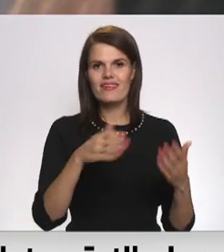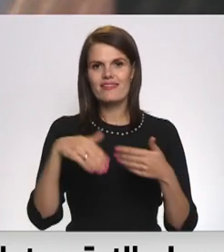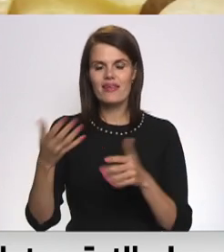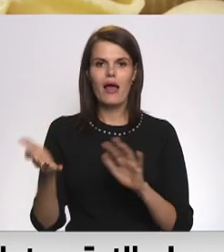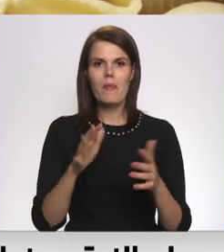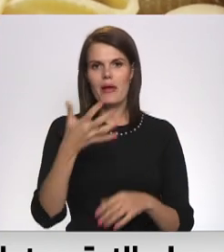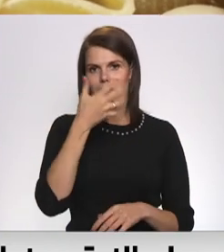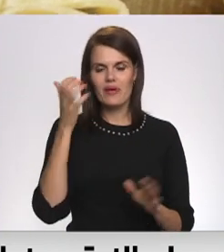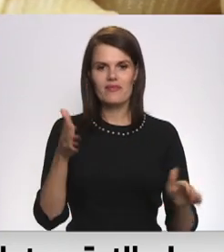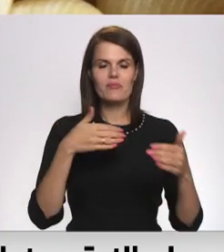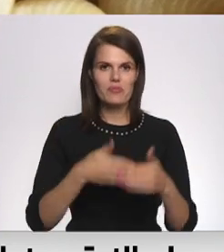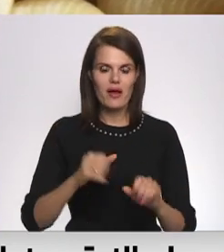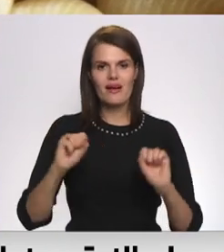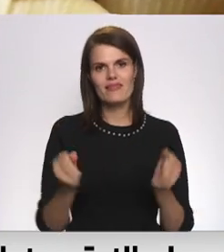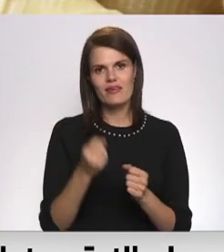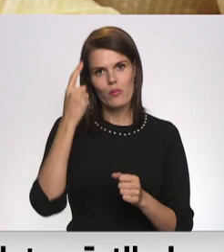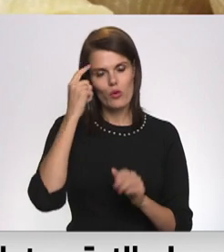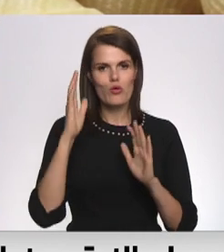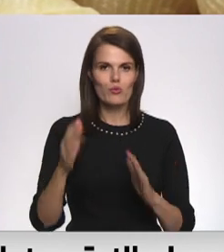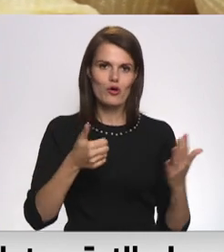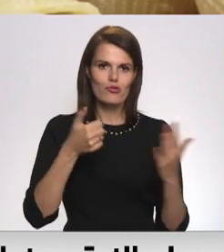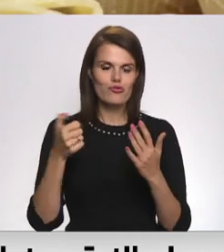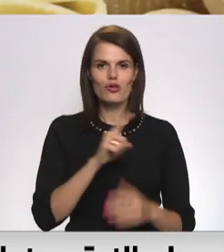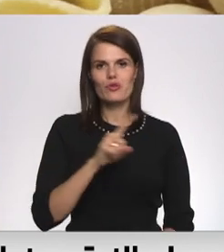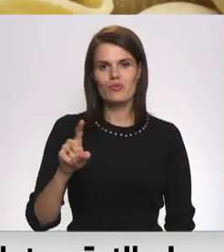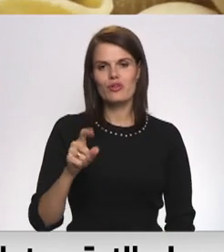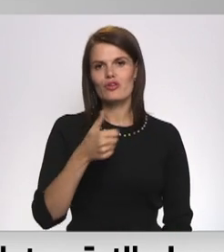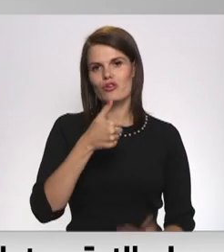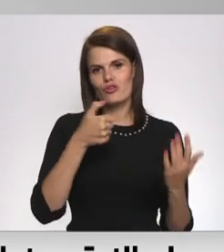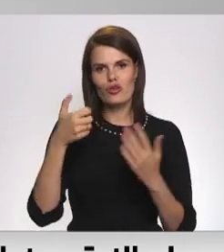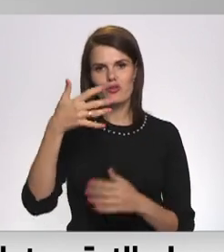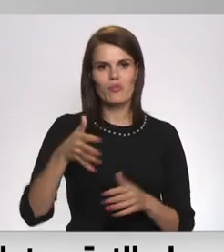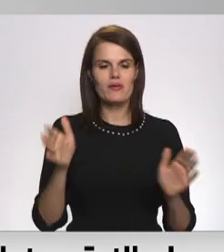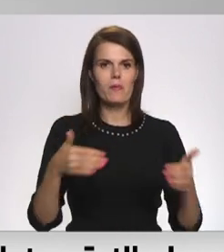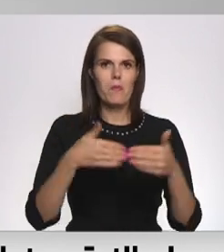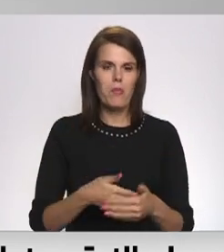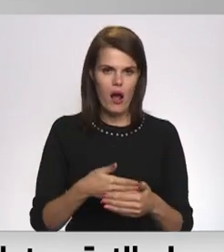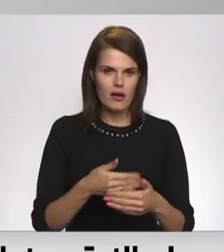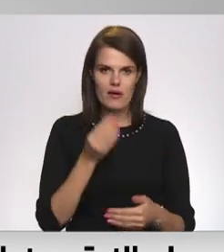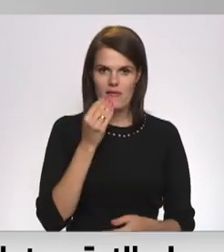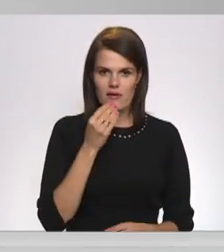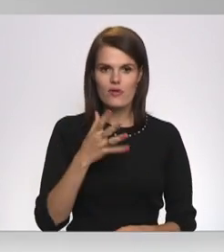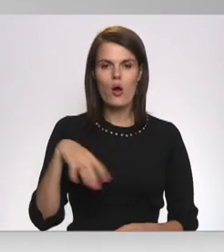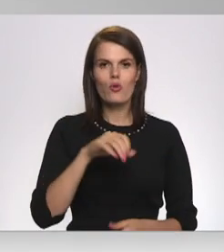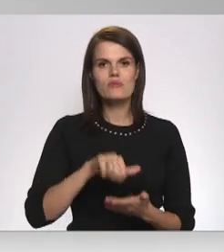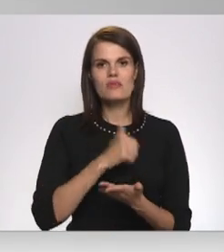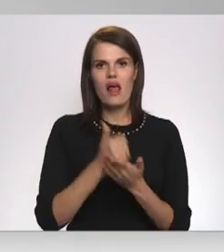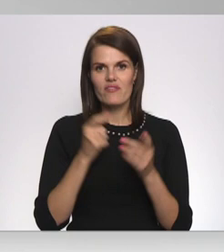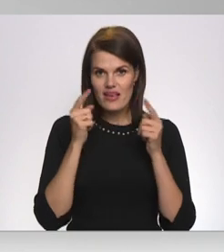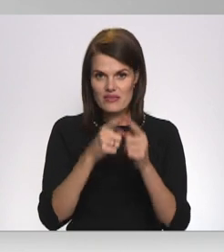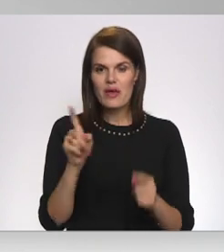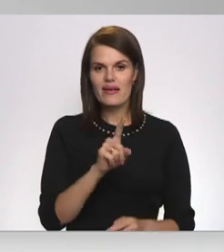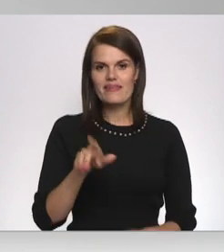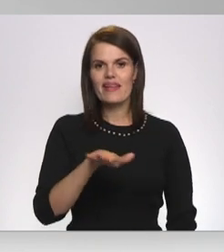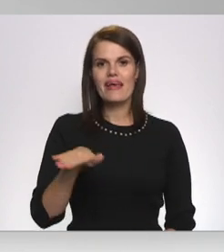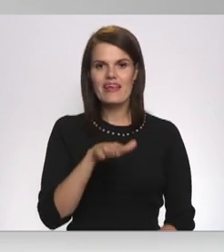cietējiem. Ziemā tās varētu būt 600 līdz 650 pakas. Mūsu primārā mērķgrupa ir ģimenes ar bērniem.